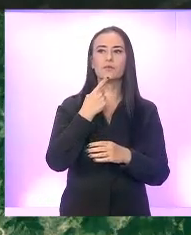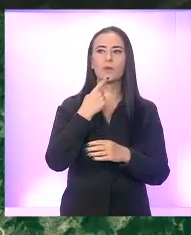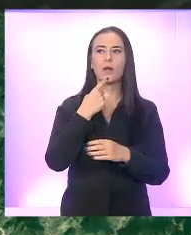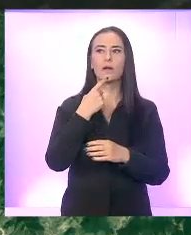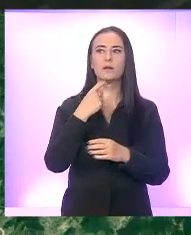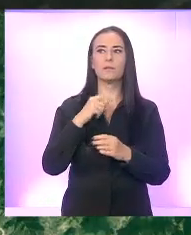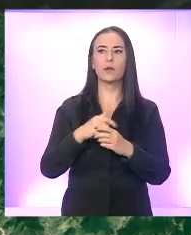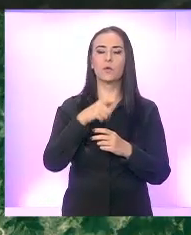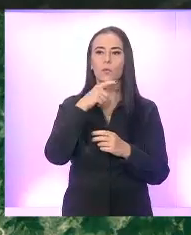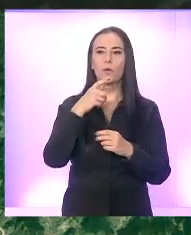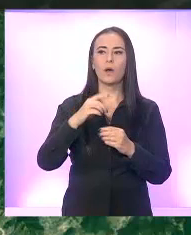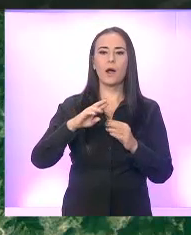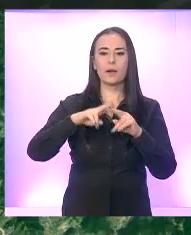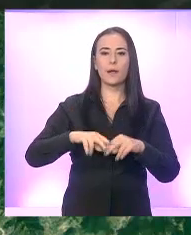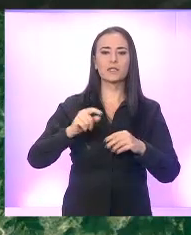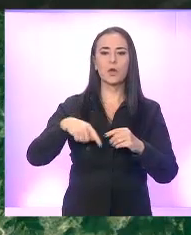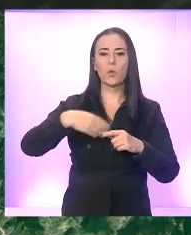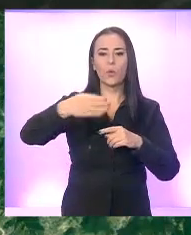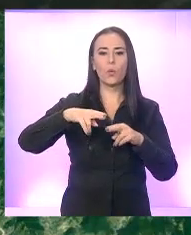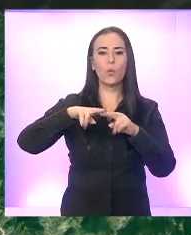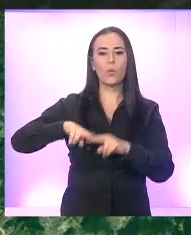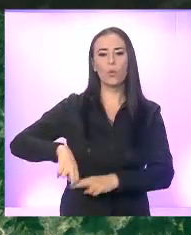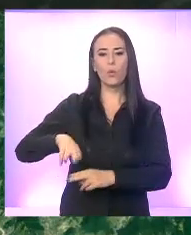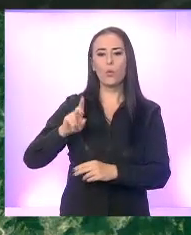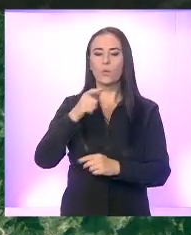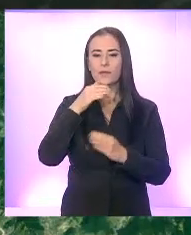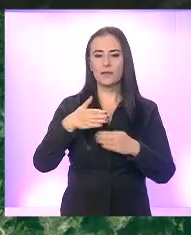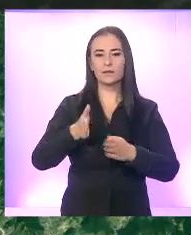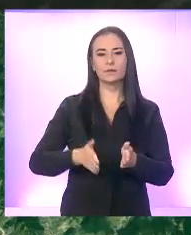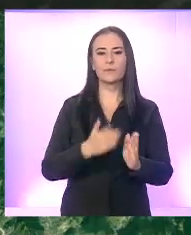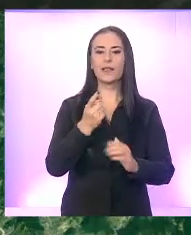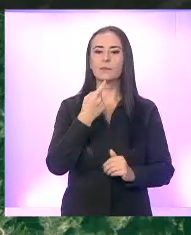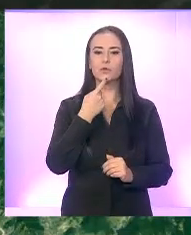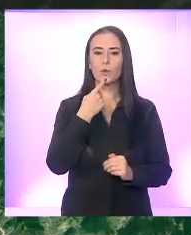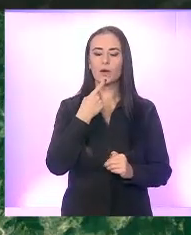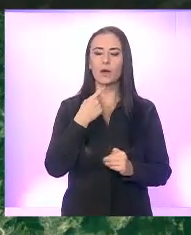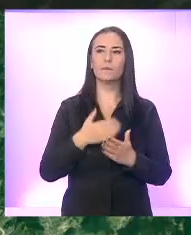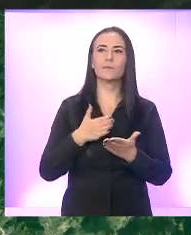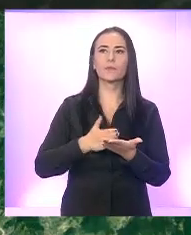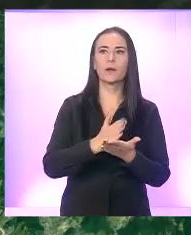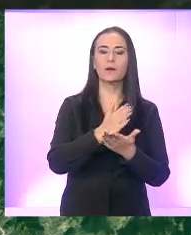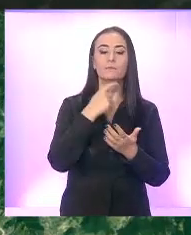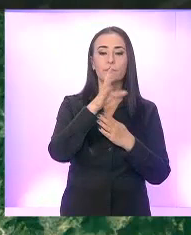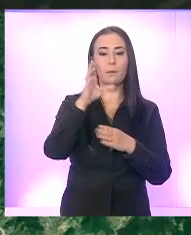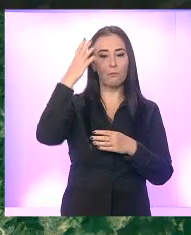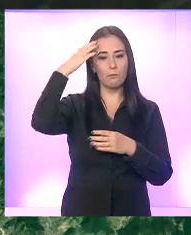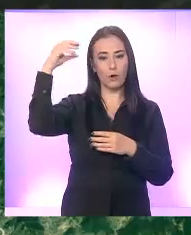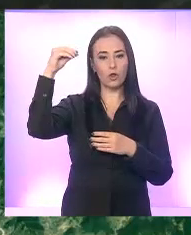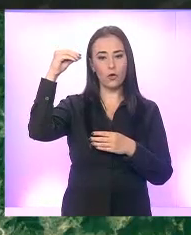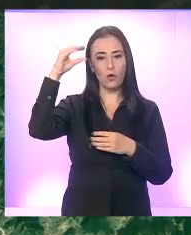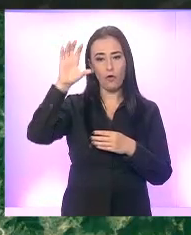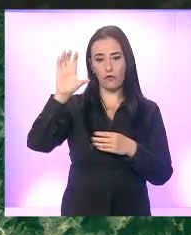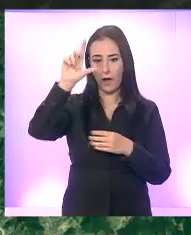este rămas în urmă și Caransebeș-Timișoara. Conexiunea feroviară spre Moldova, care din